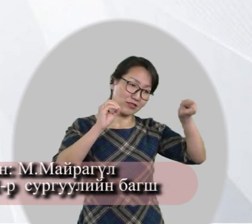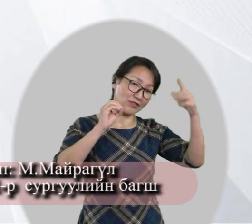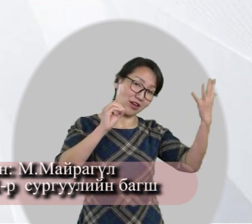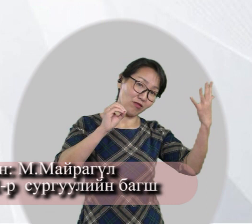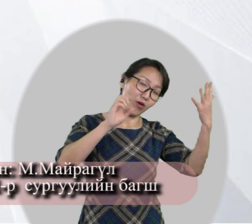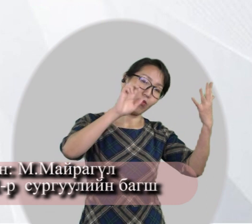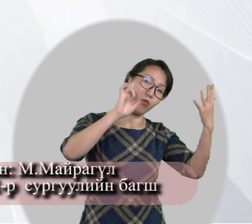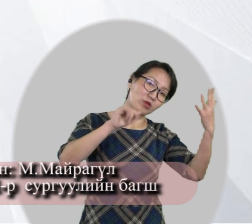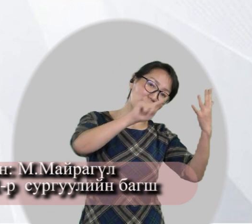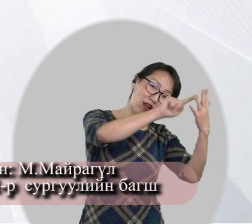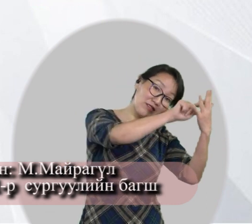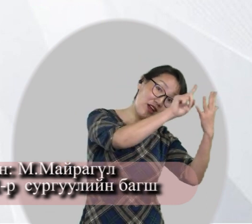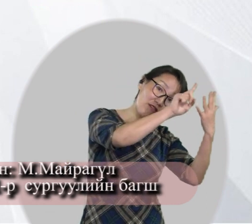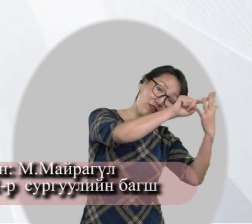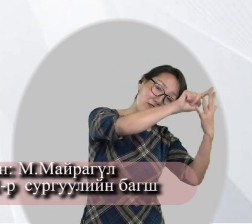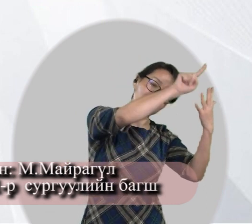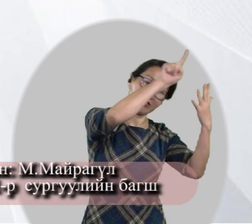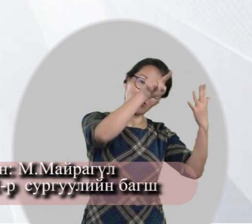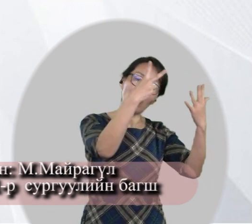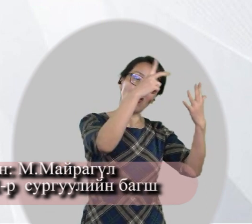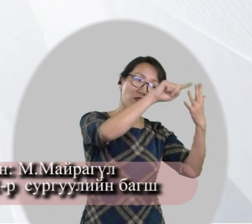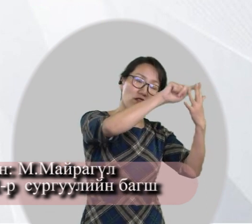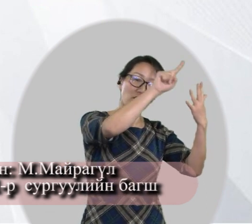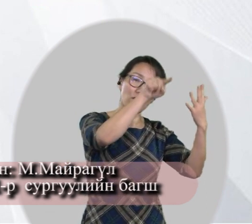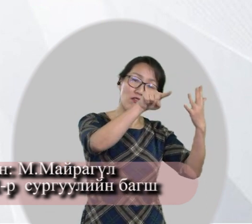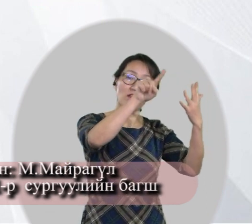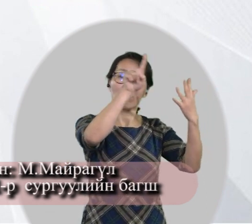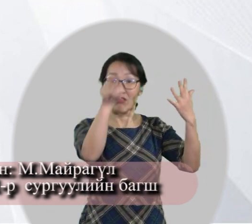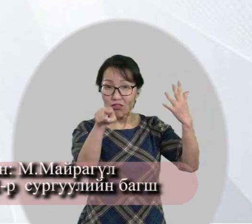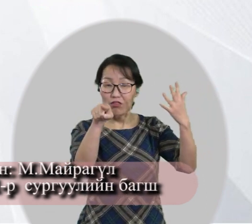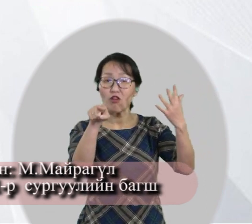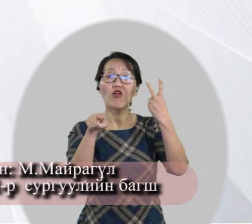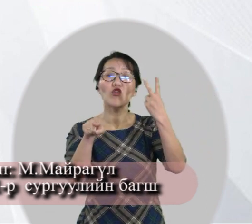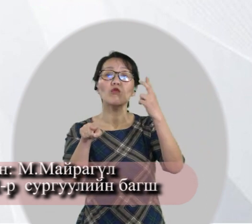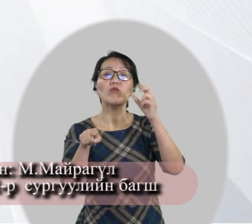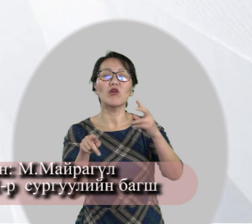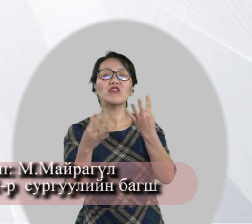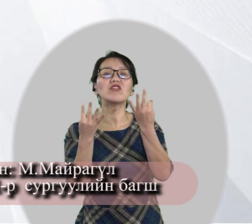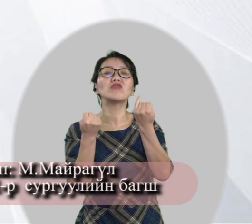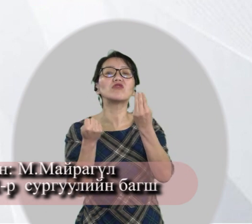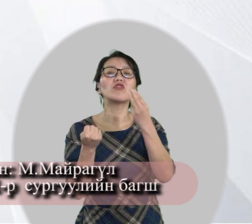қайта оңға қарай 2 бірлік жүрген болса, қандай санға барады?